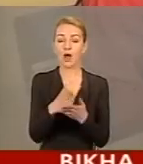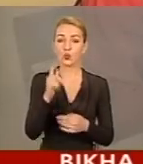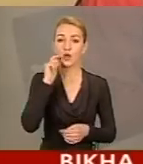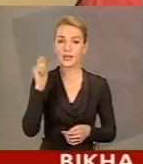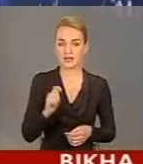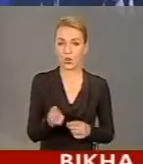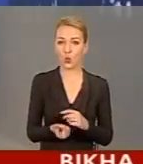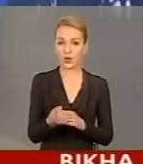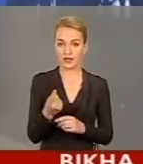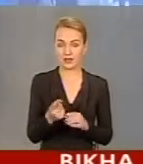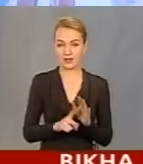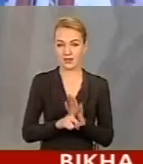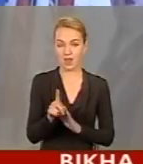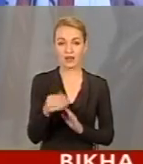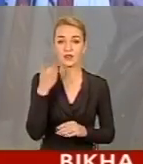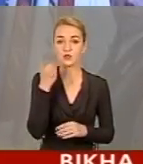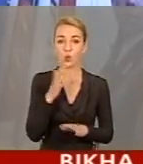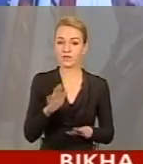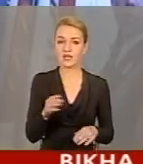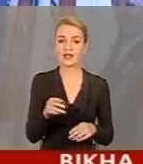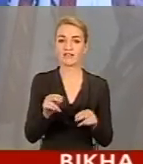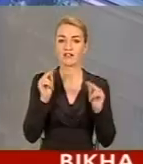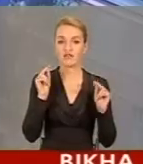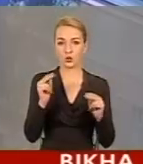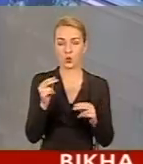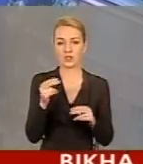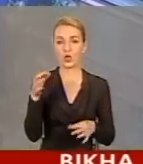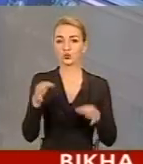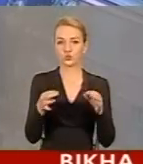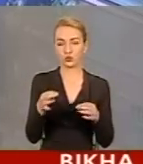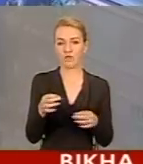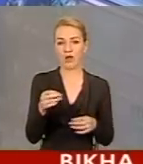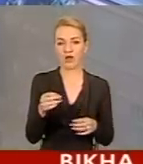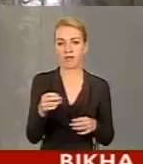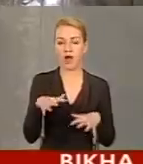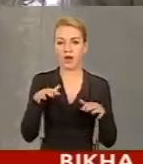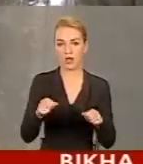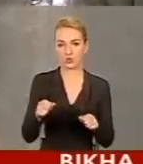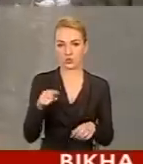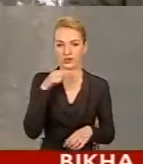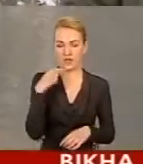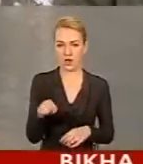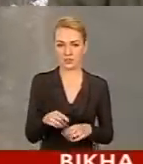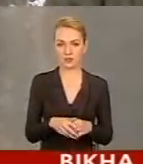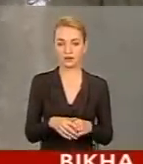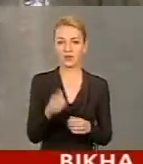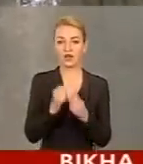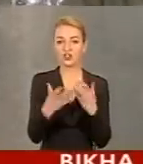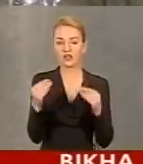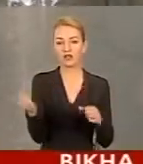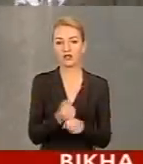українське коріння, не соромився цього і відверто засуджував агресію Федерації. То, що українець, кожен день почти драка